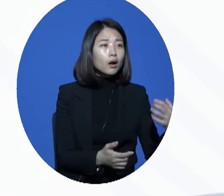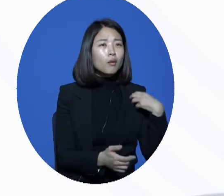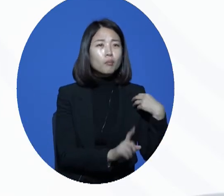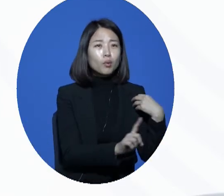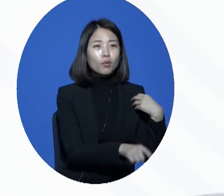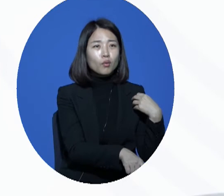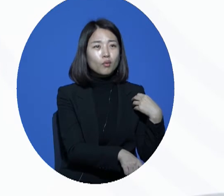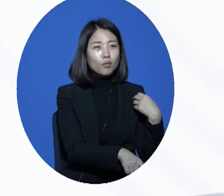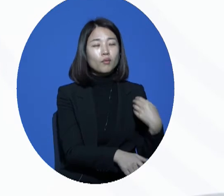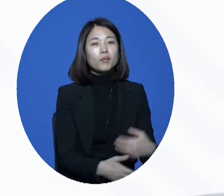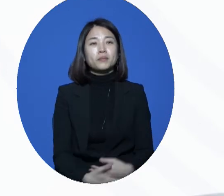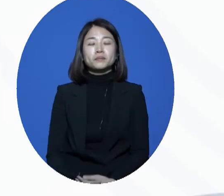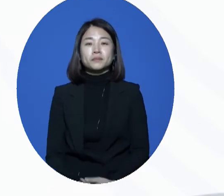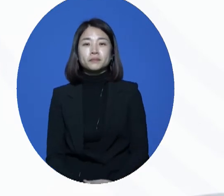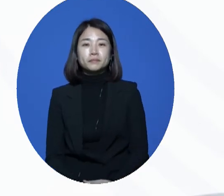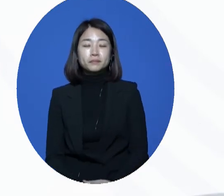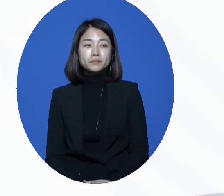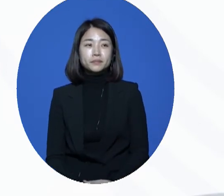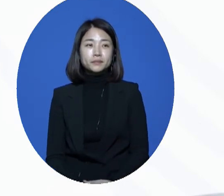역할입니까?